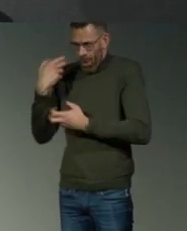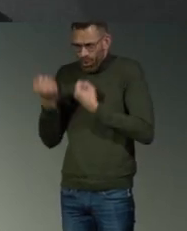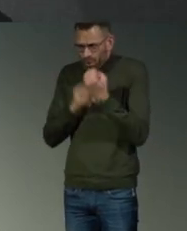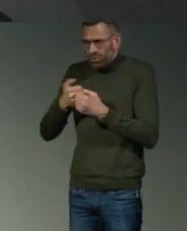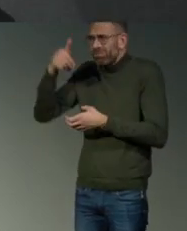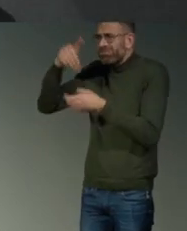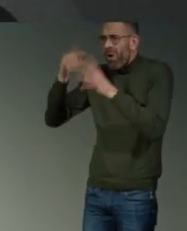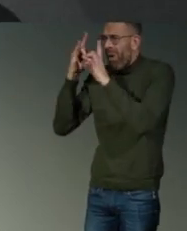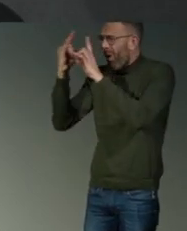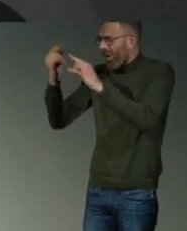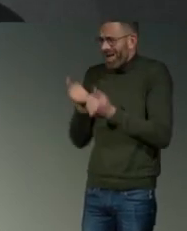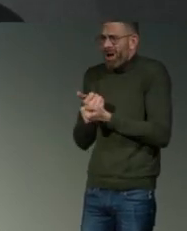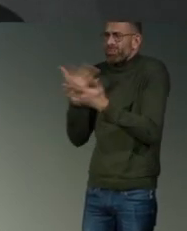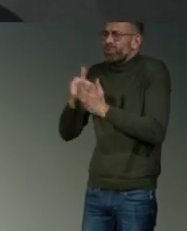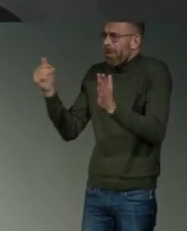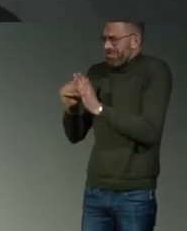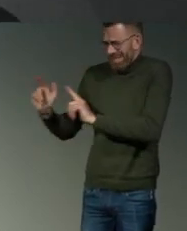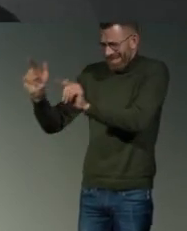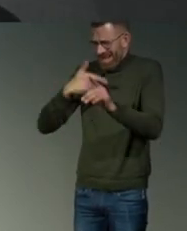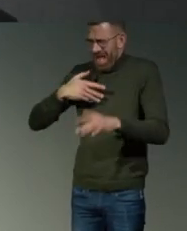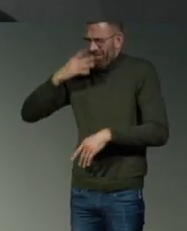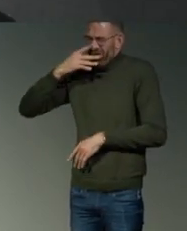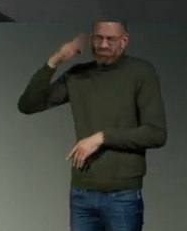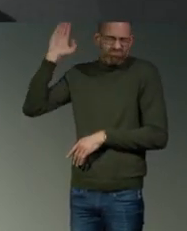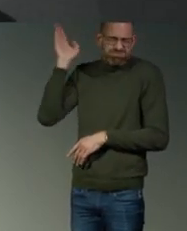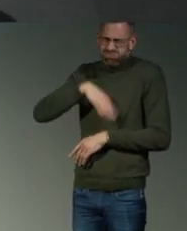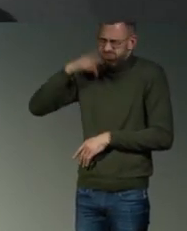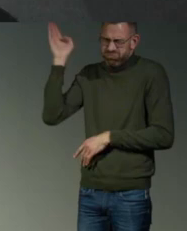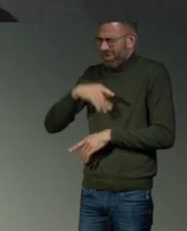hangar, dans une odeur absolument pestilentielle, dans un bruit assourdissant.